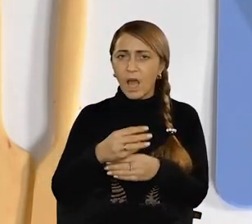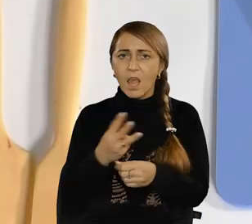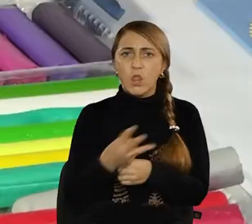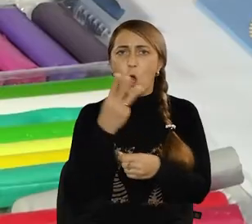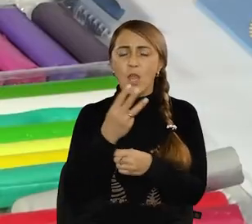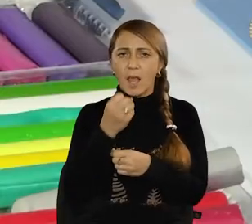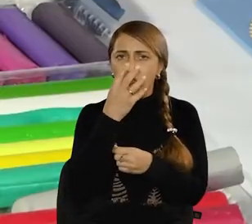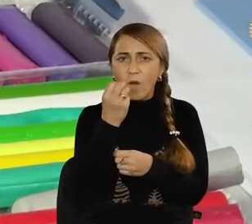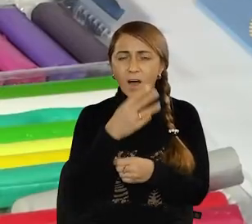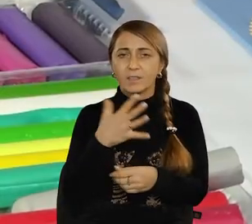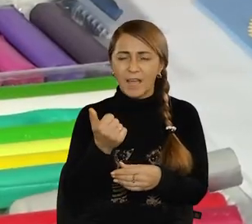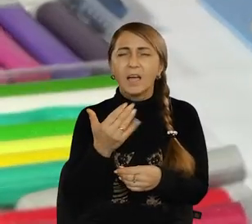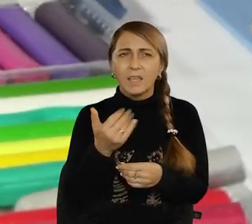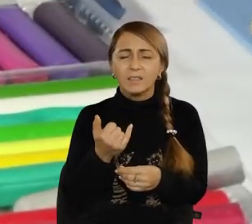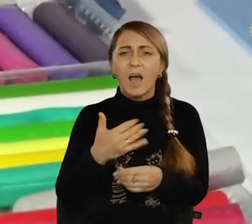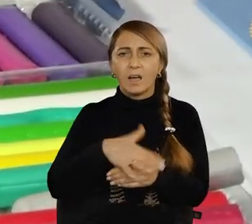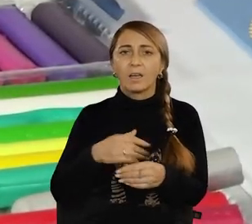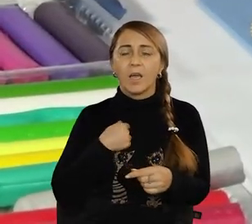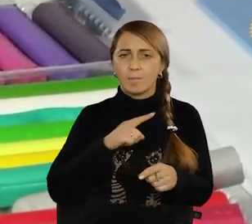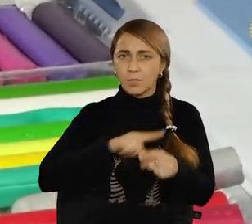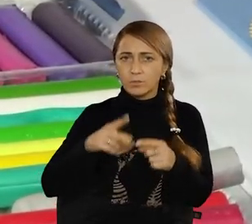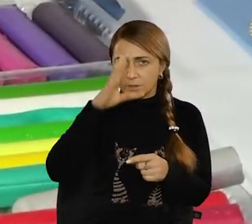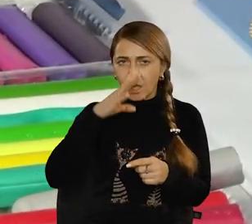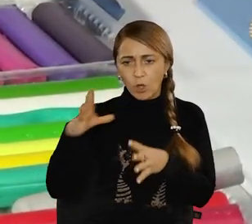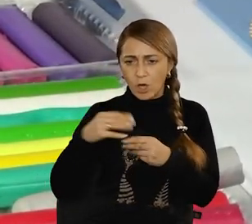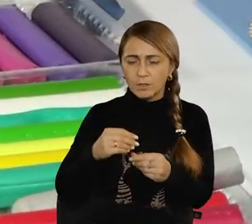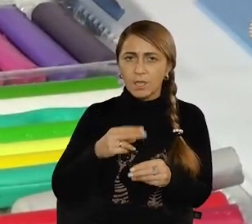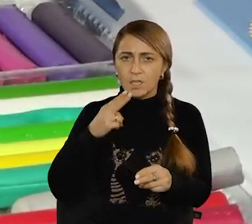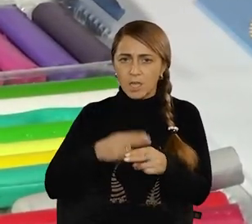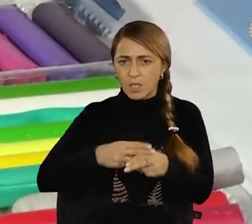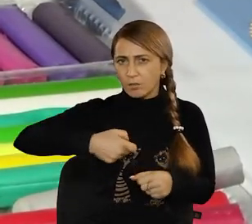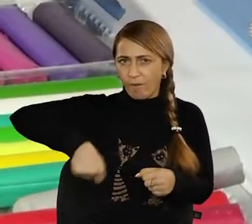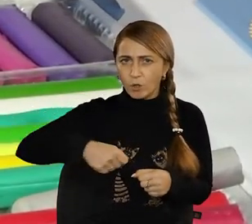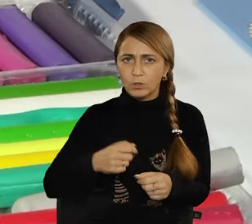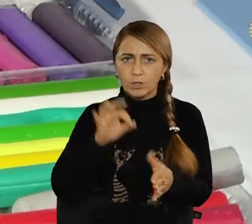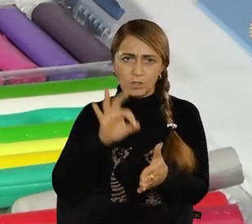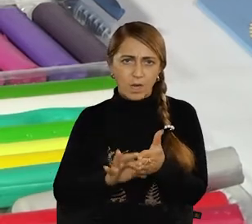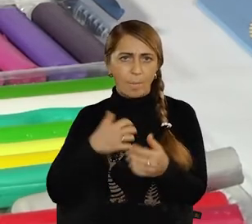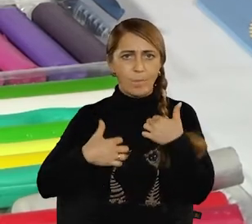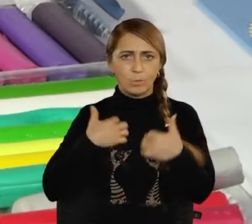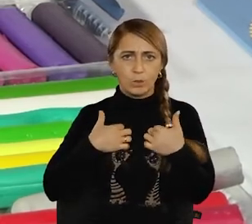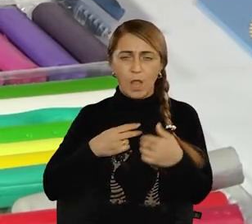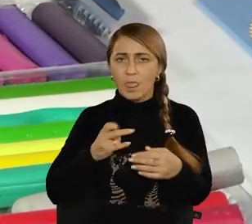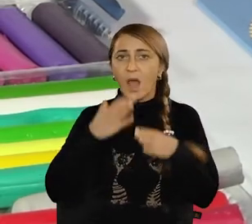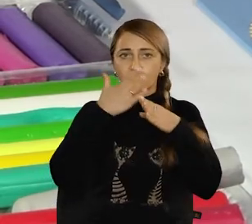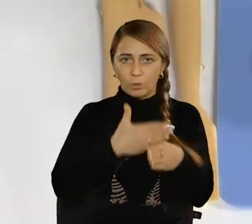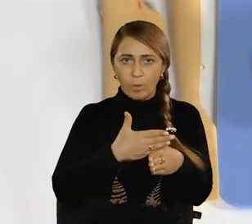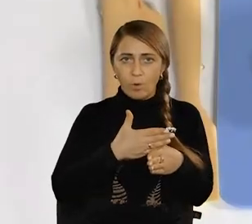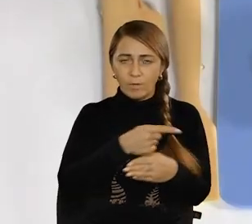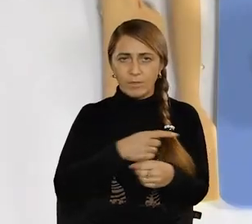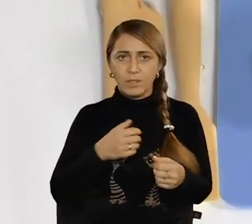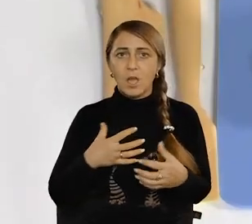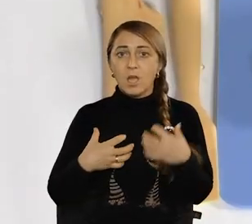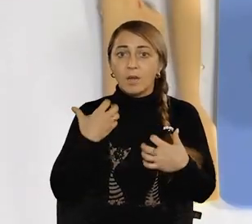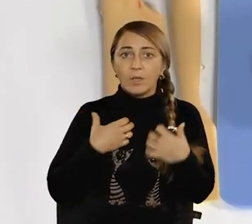Трояндовій? Так. Ми з татом швидко схопили залізну валізу і одразу поспішили на допомогу. Він